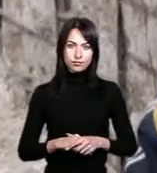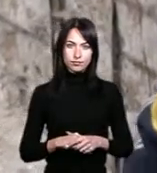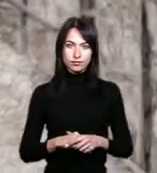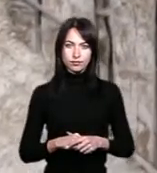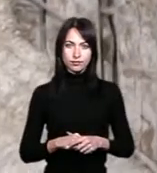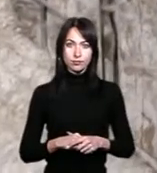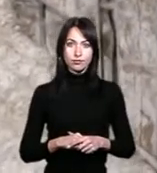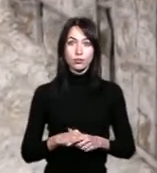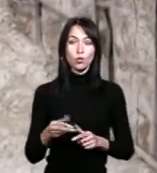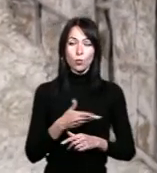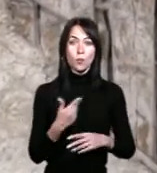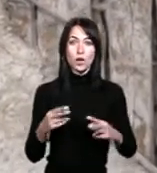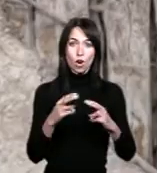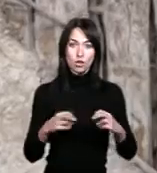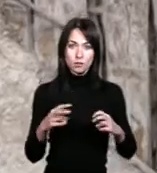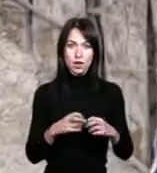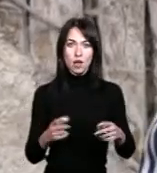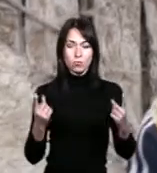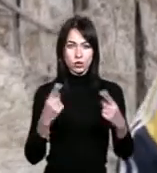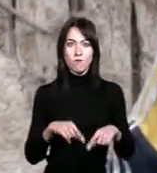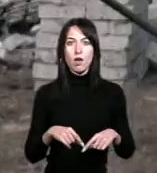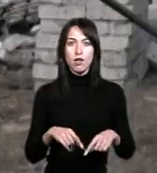Ну, розбираємо завали не свої.